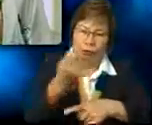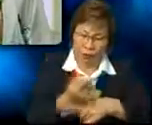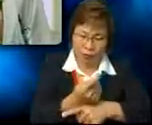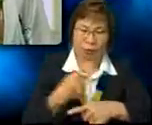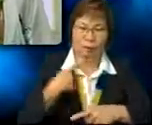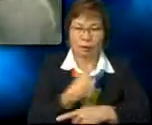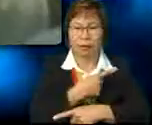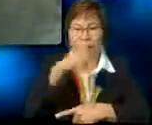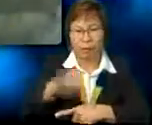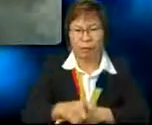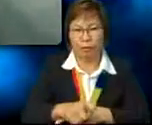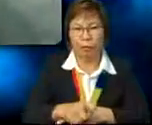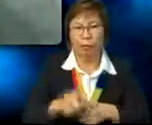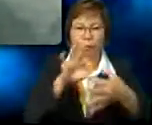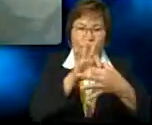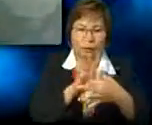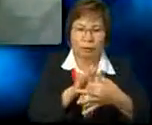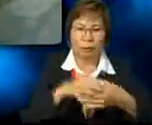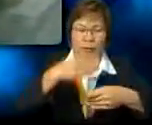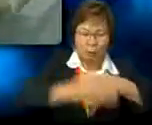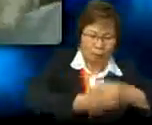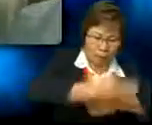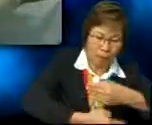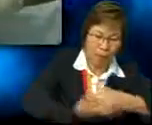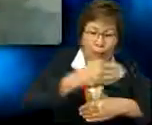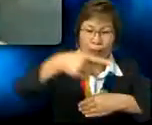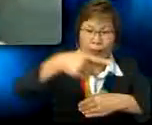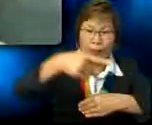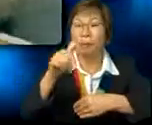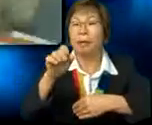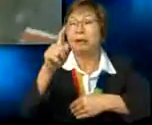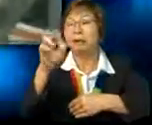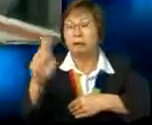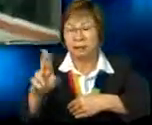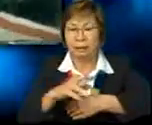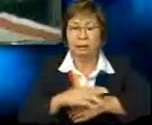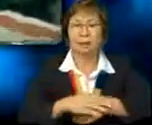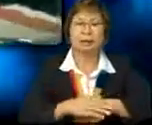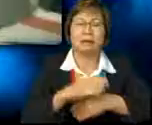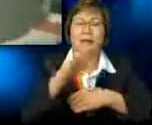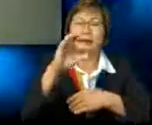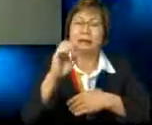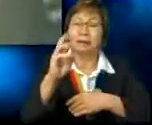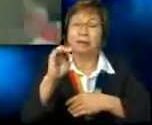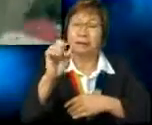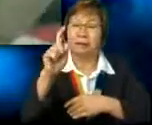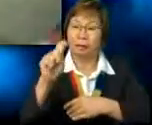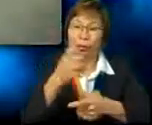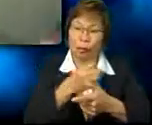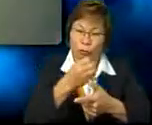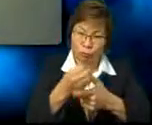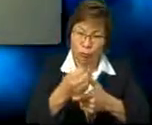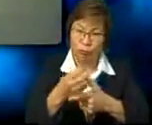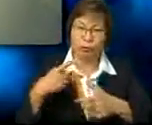kita sepatutnya pasang plaster of Paris, kita cakap simen,